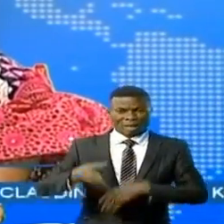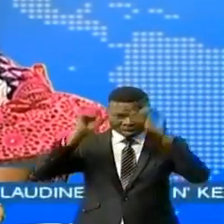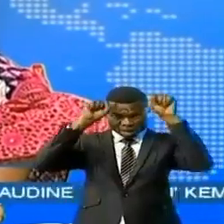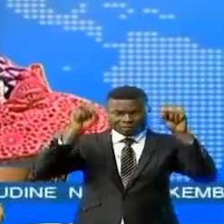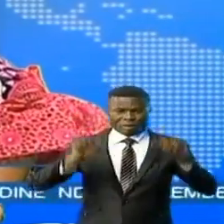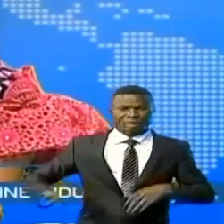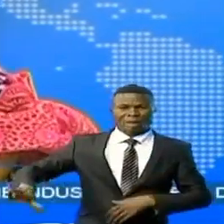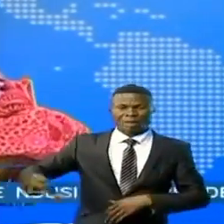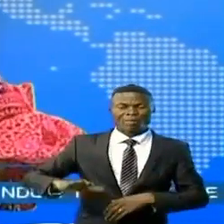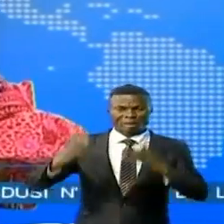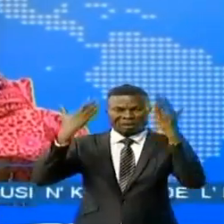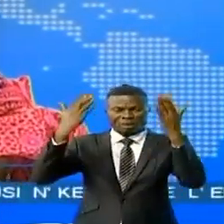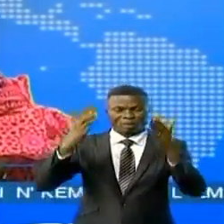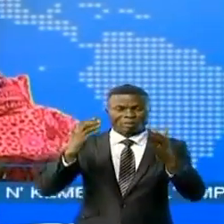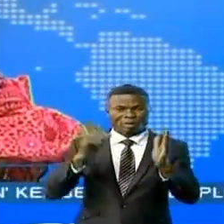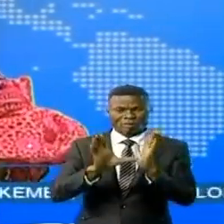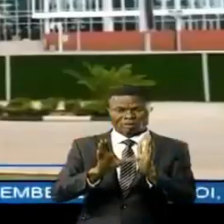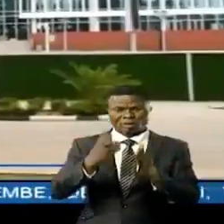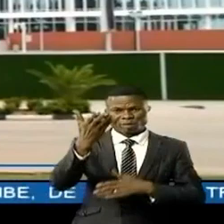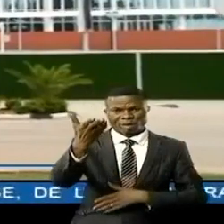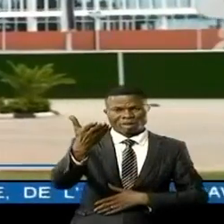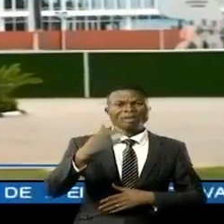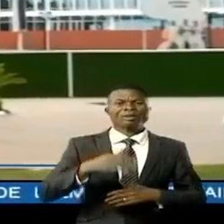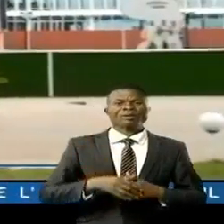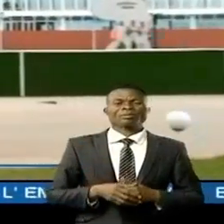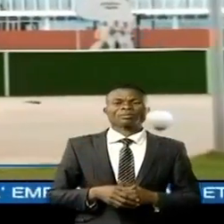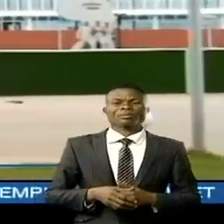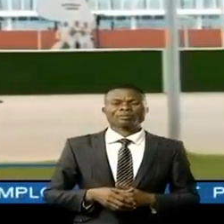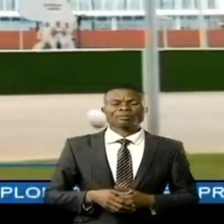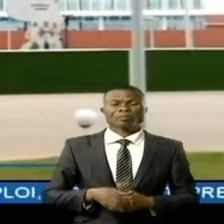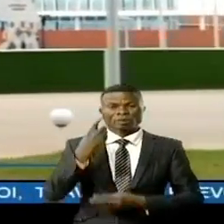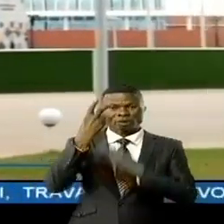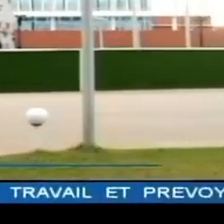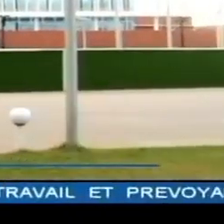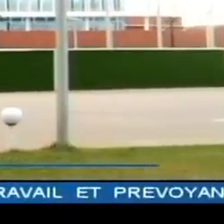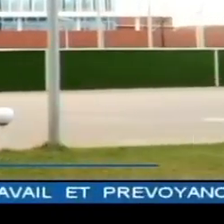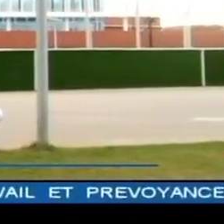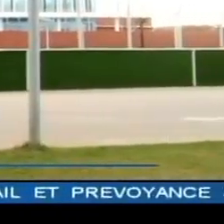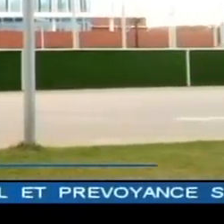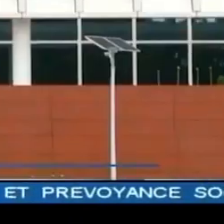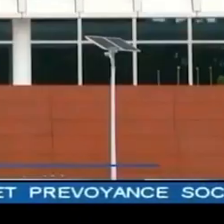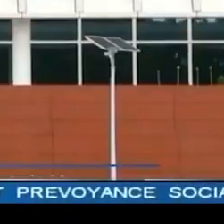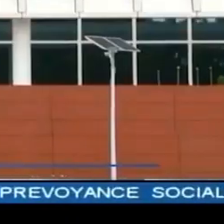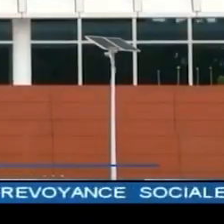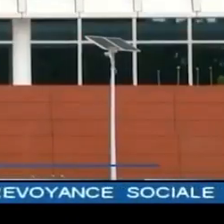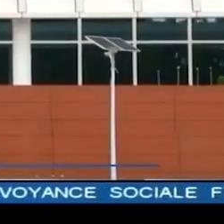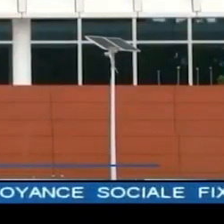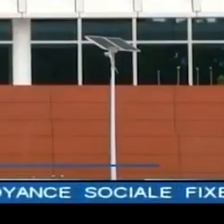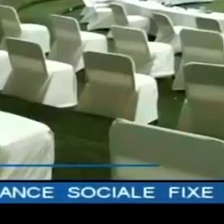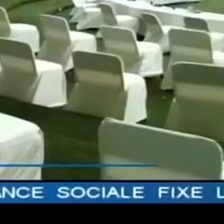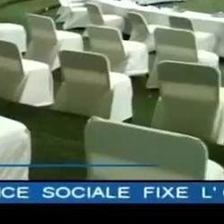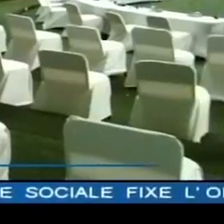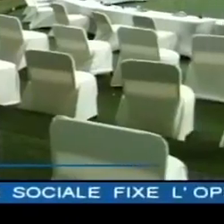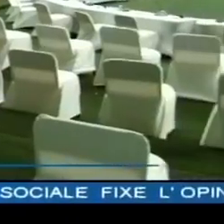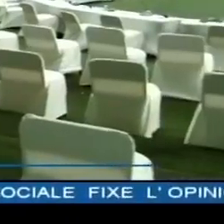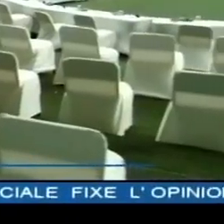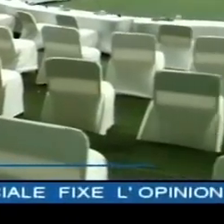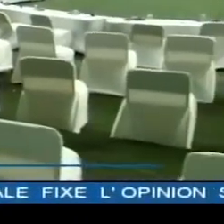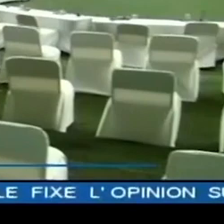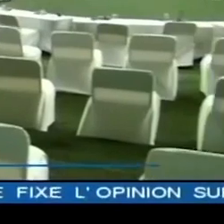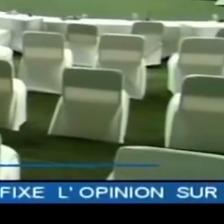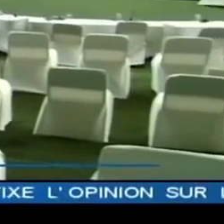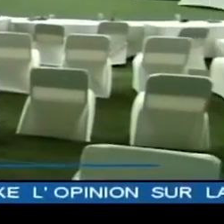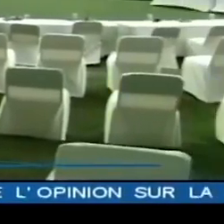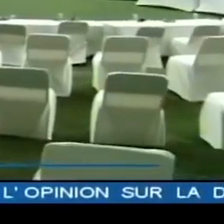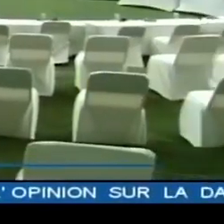palais présidentiel guinéen kaba l'outil de la visite de travail du président de la république félix antoine qui s'était dit shilowa lusaka en